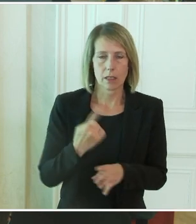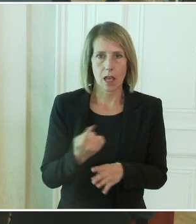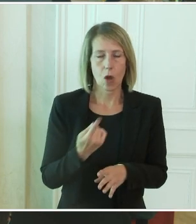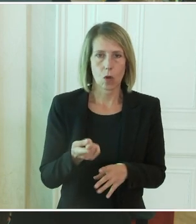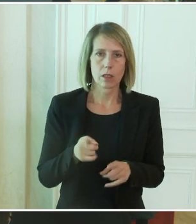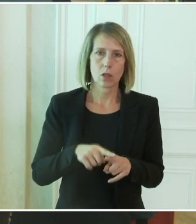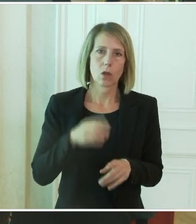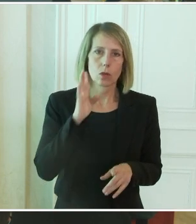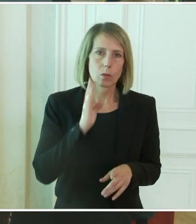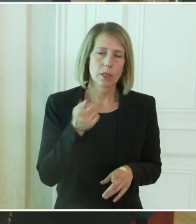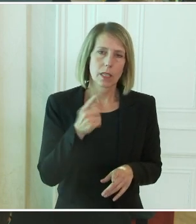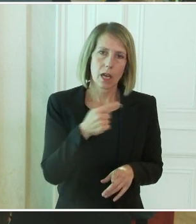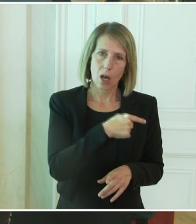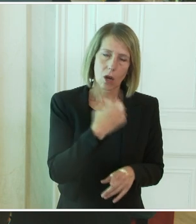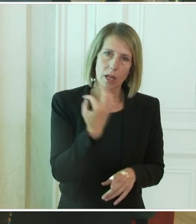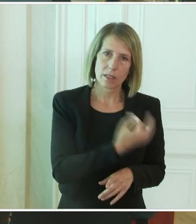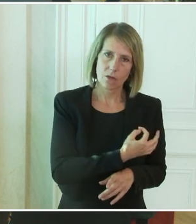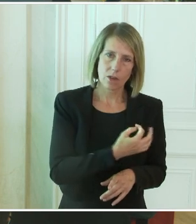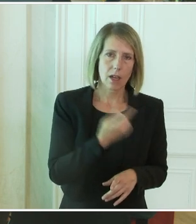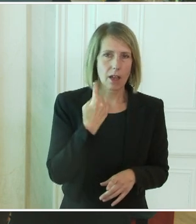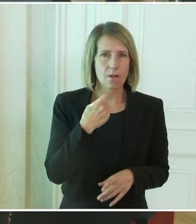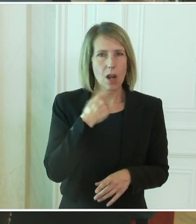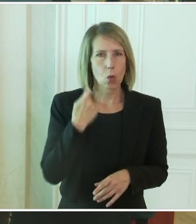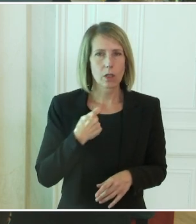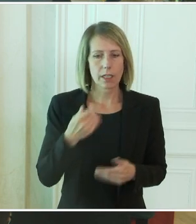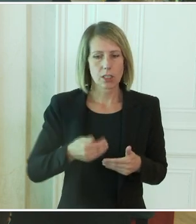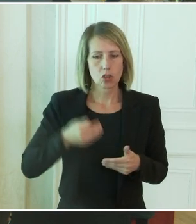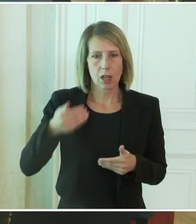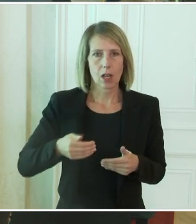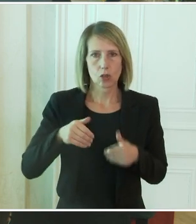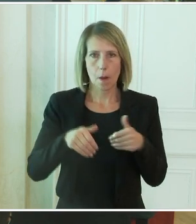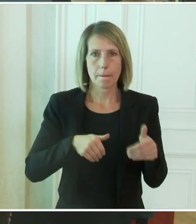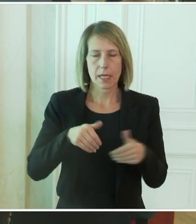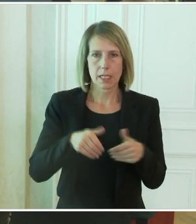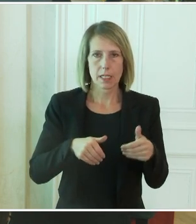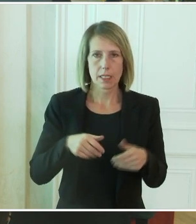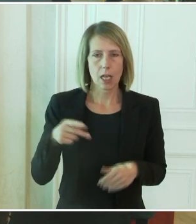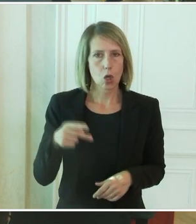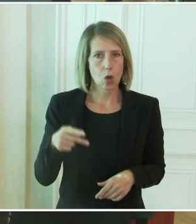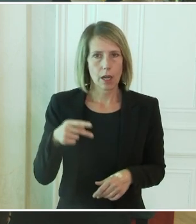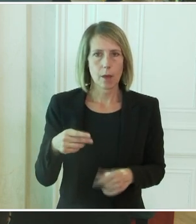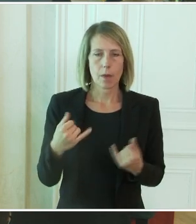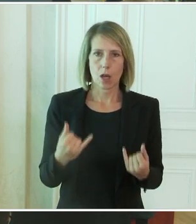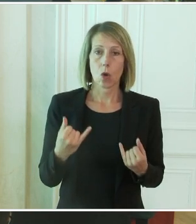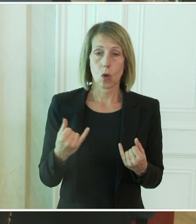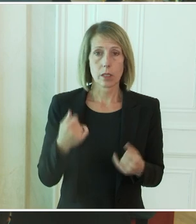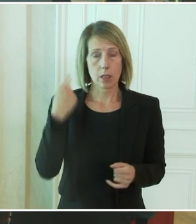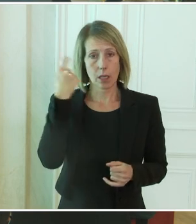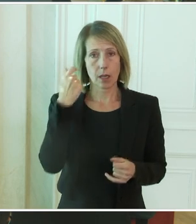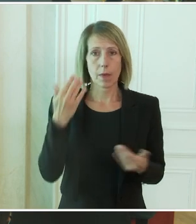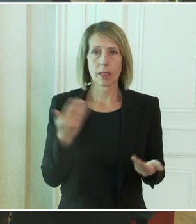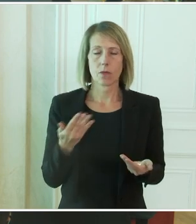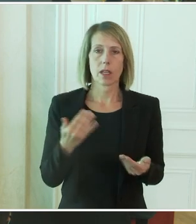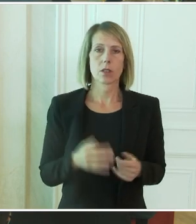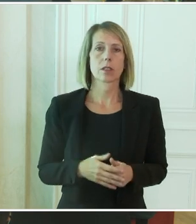Sie würde ich die Frage stellen, weil der ukrainische Außenminister Kuleba hat heute gemeint,